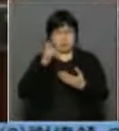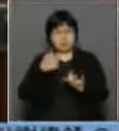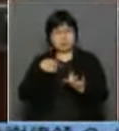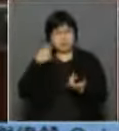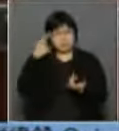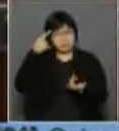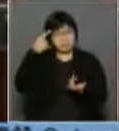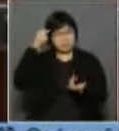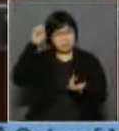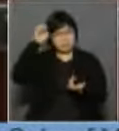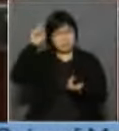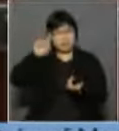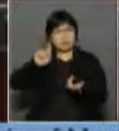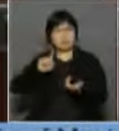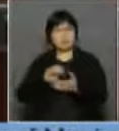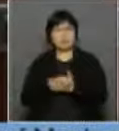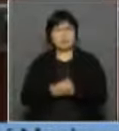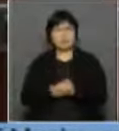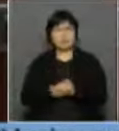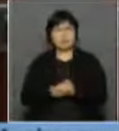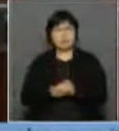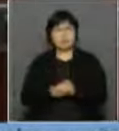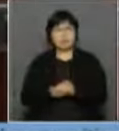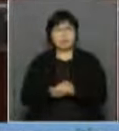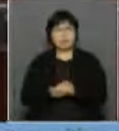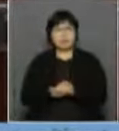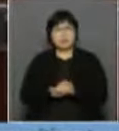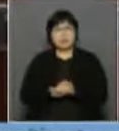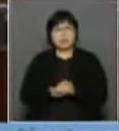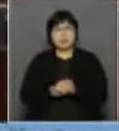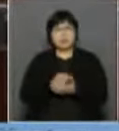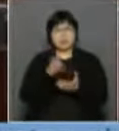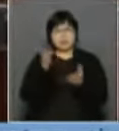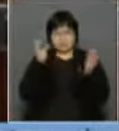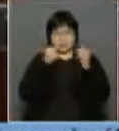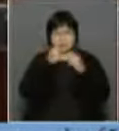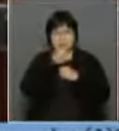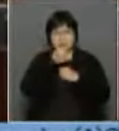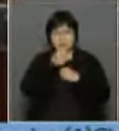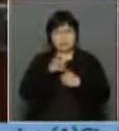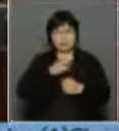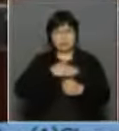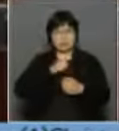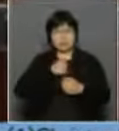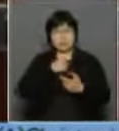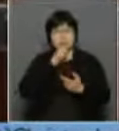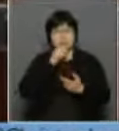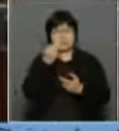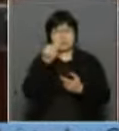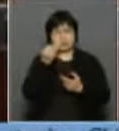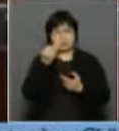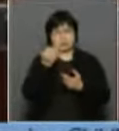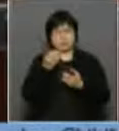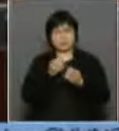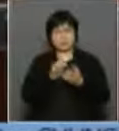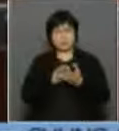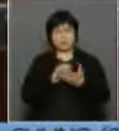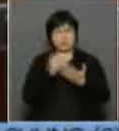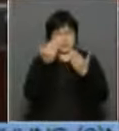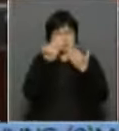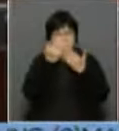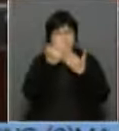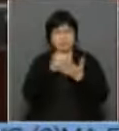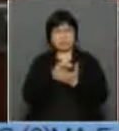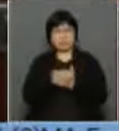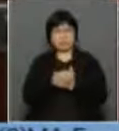怎樣。在傳媒的報道來講，他準備搞30條頻道，看